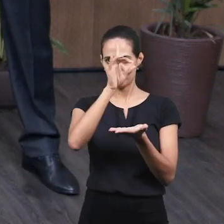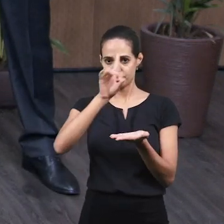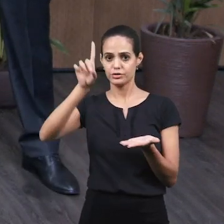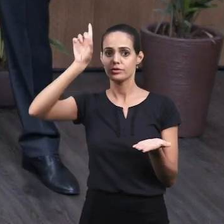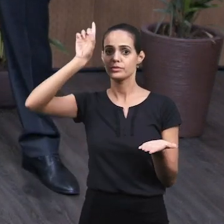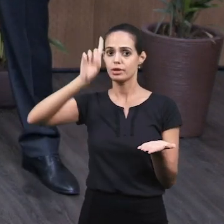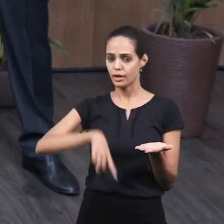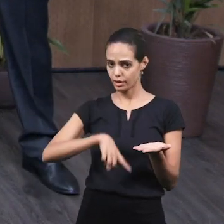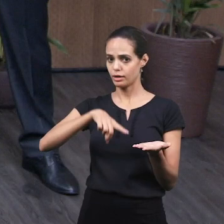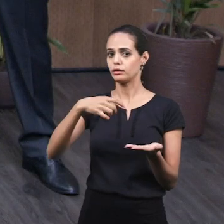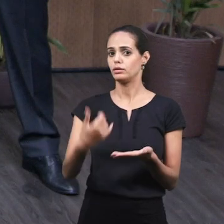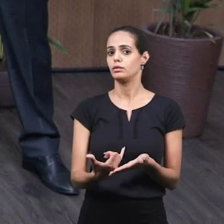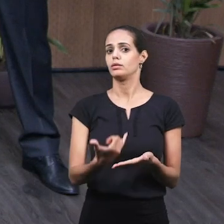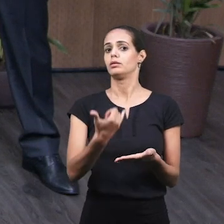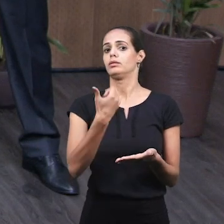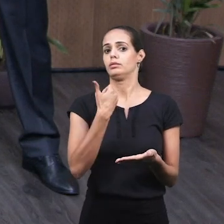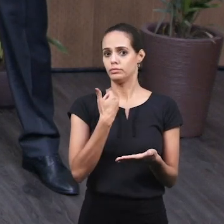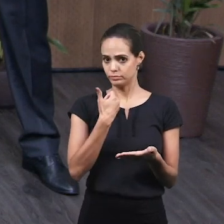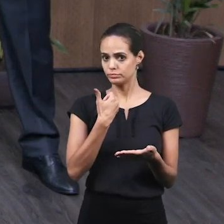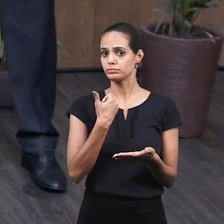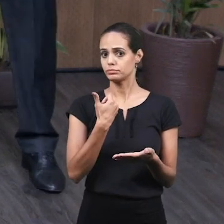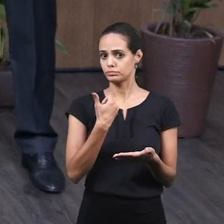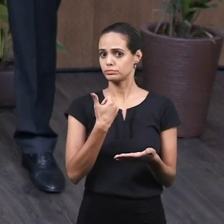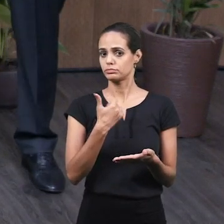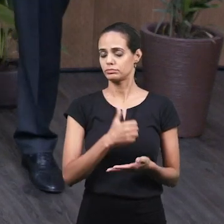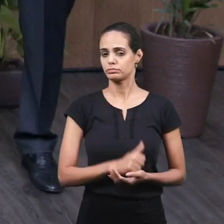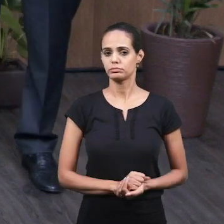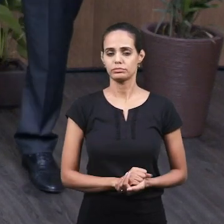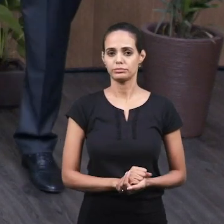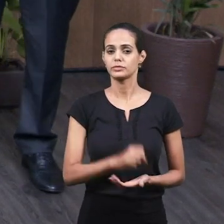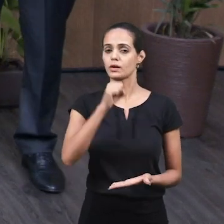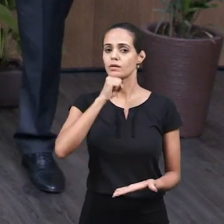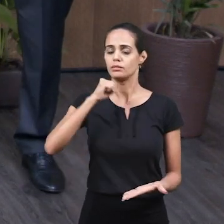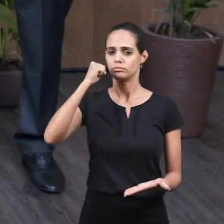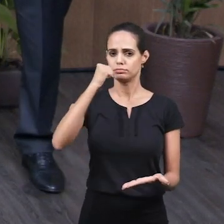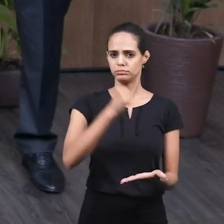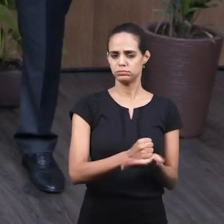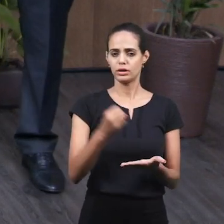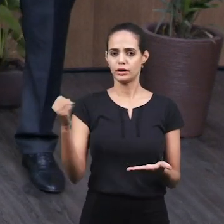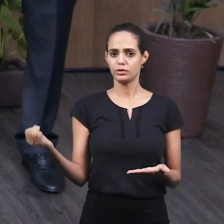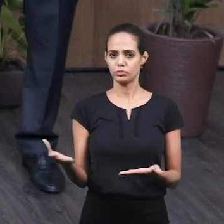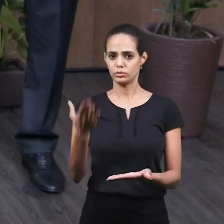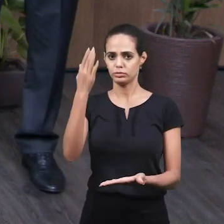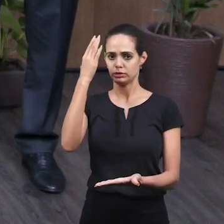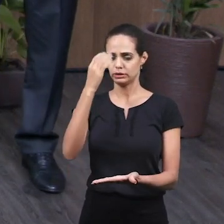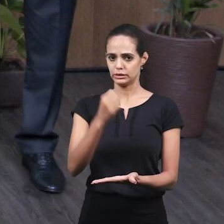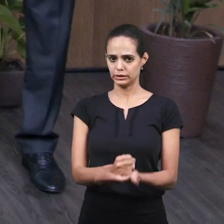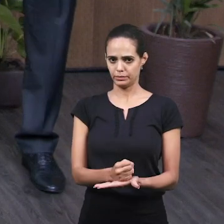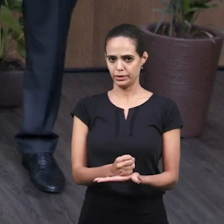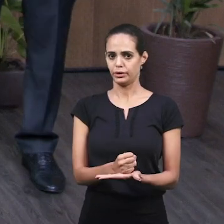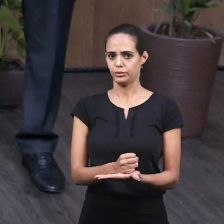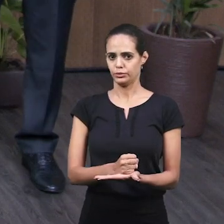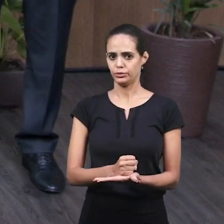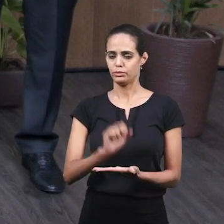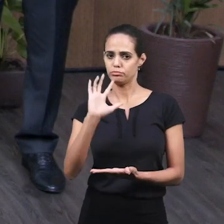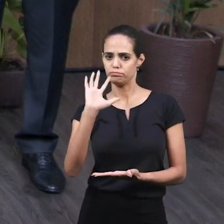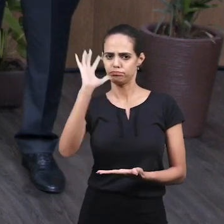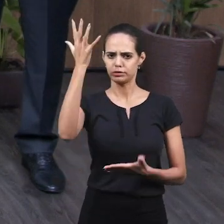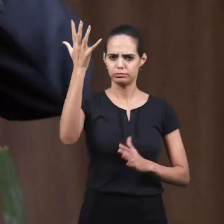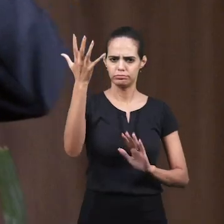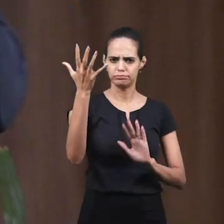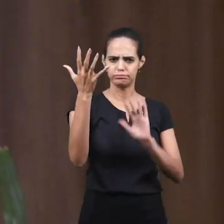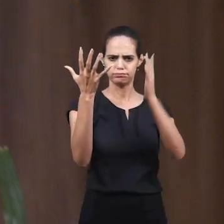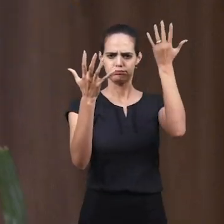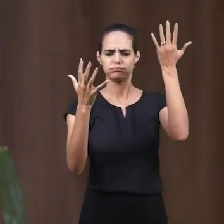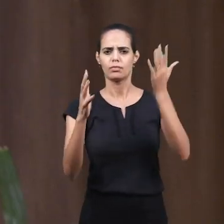faits contenus en elle, si bien au Nouveau comme à l'Ancien Testament, les faits